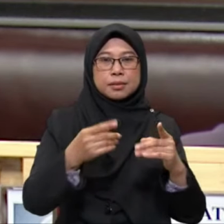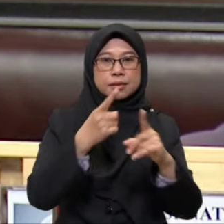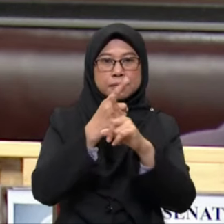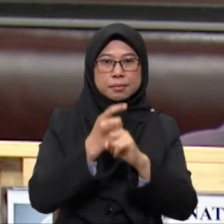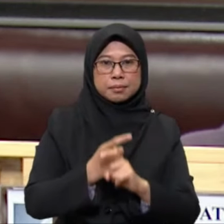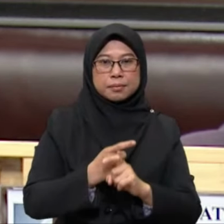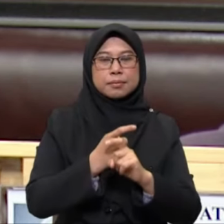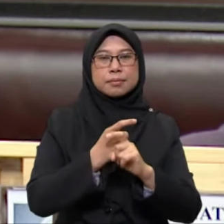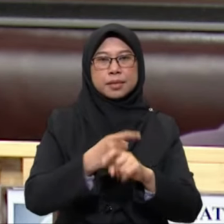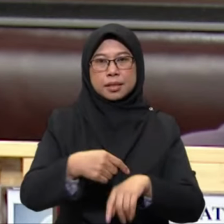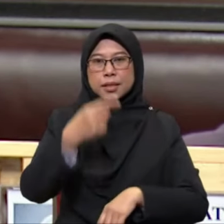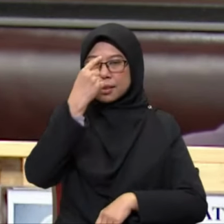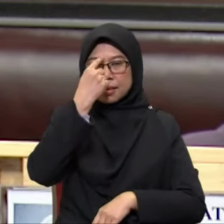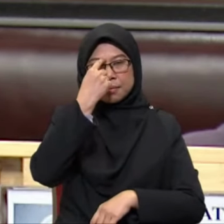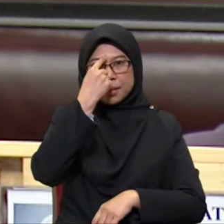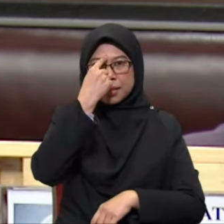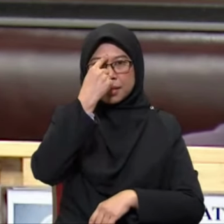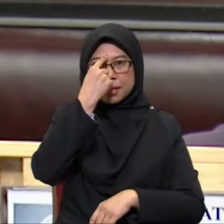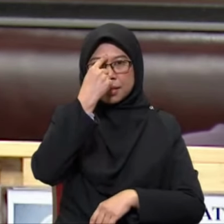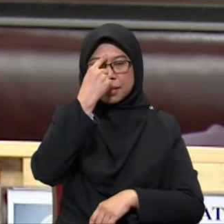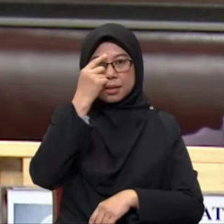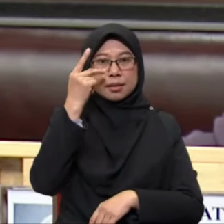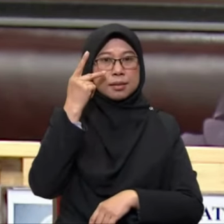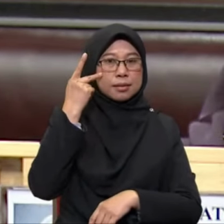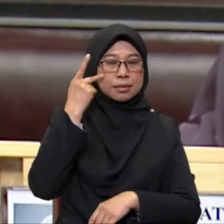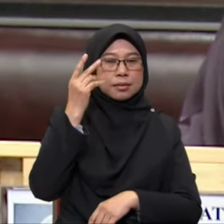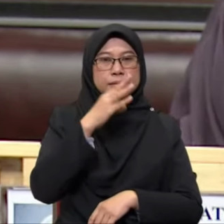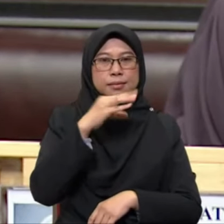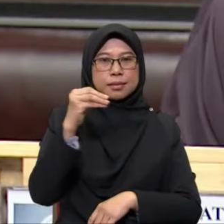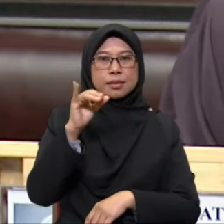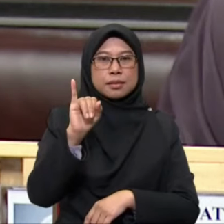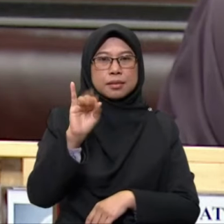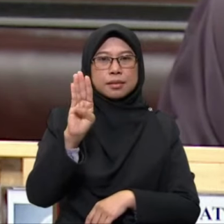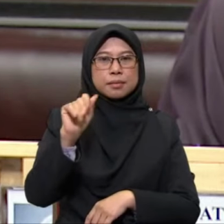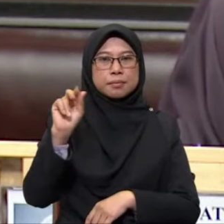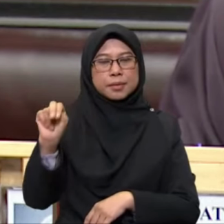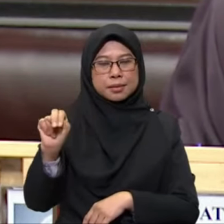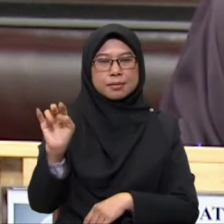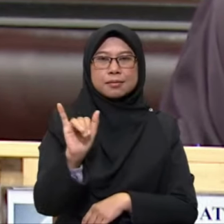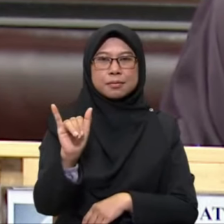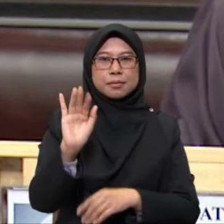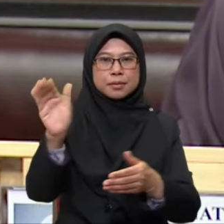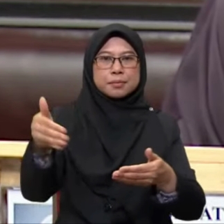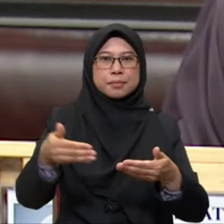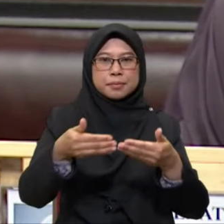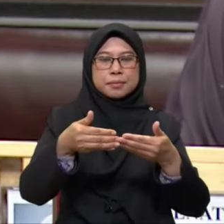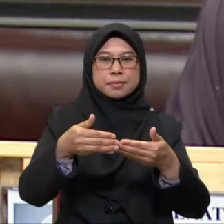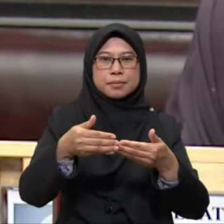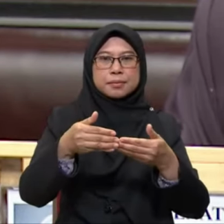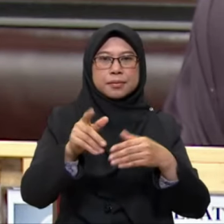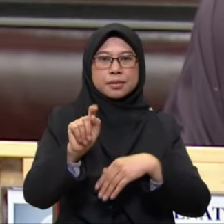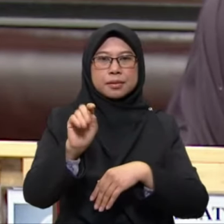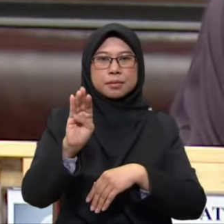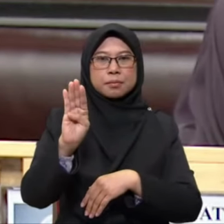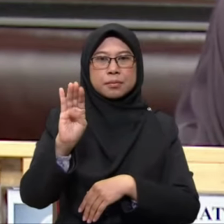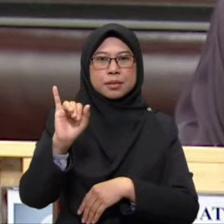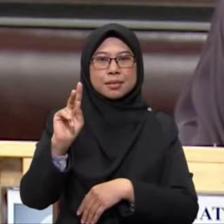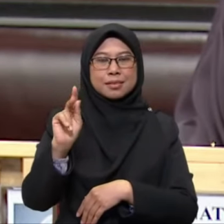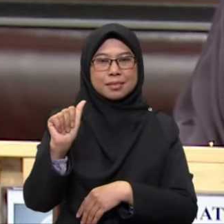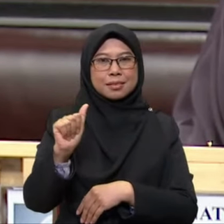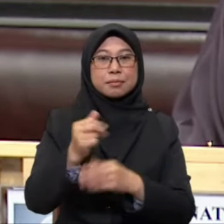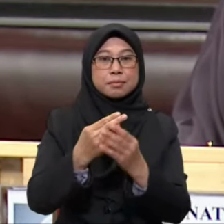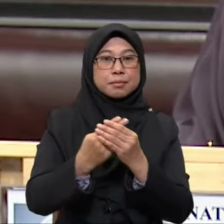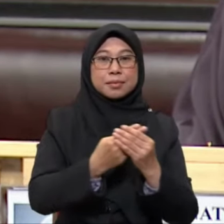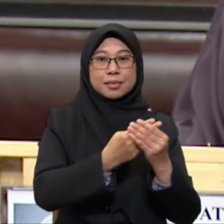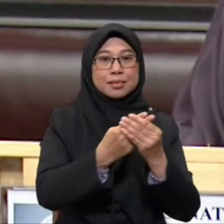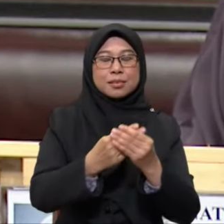Mandarin, bahasa Tamil, bahasa Kadazan dan bahasa Iban juga diperkenalkan di Tabika Perpaduan